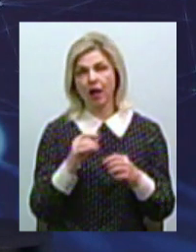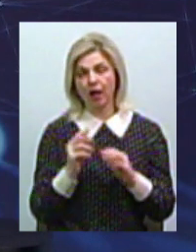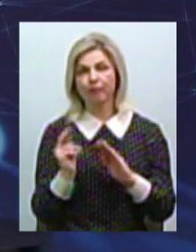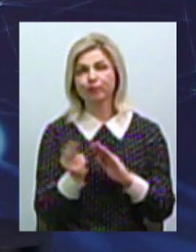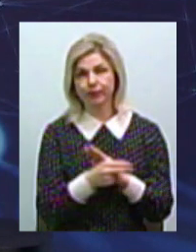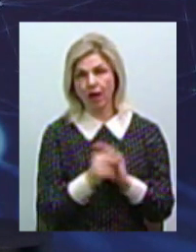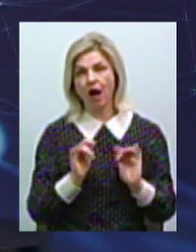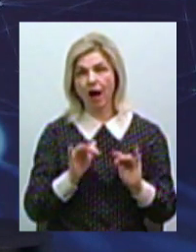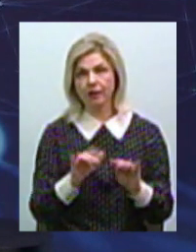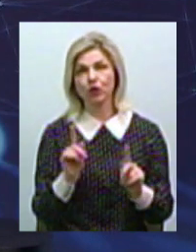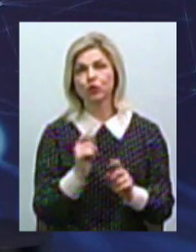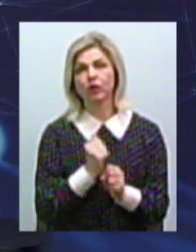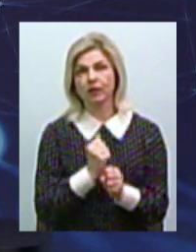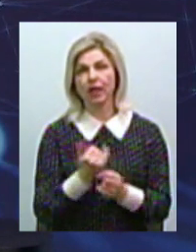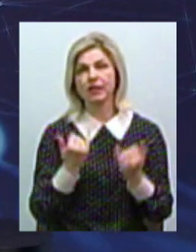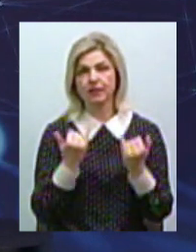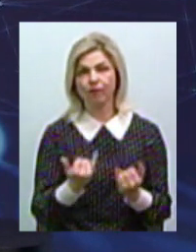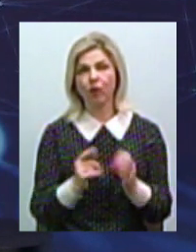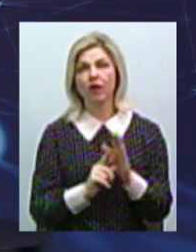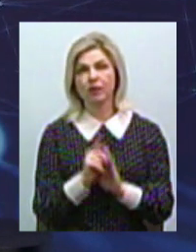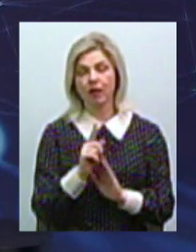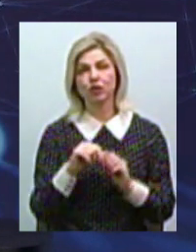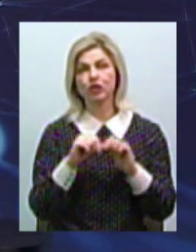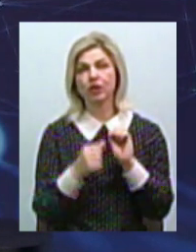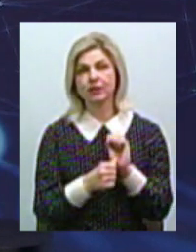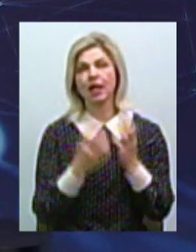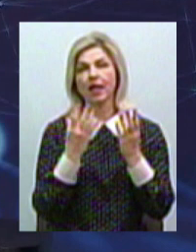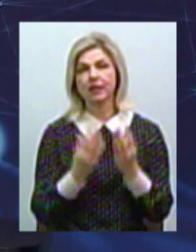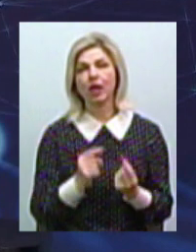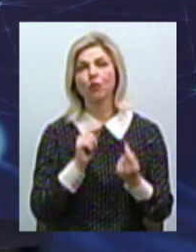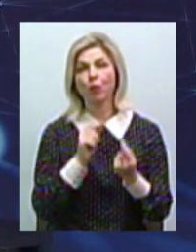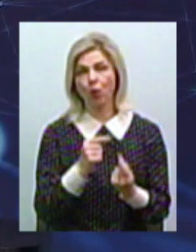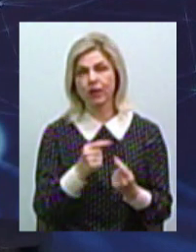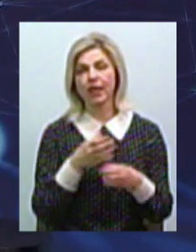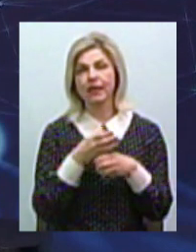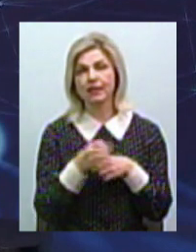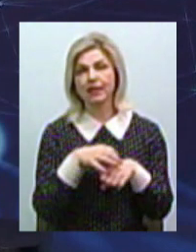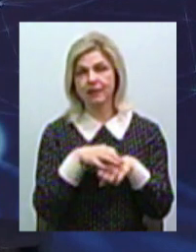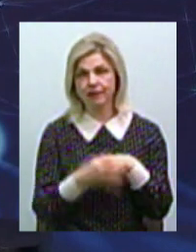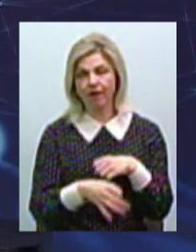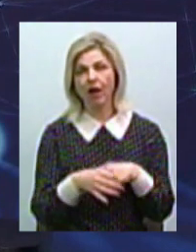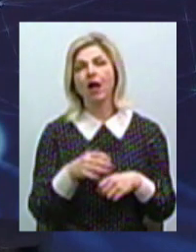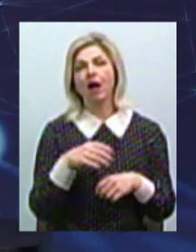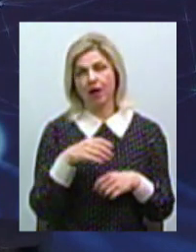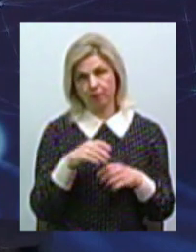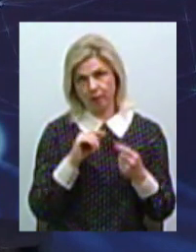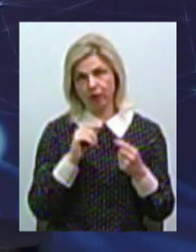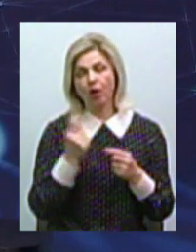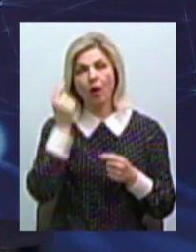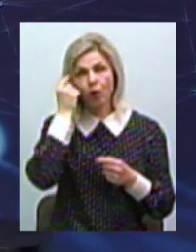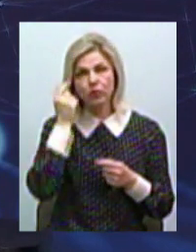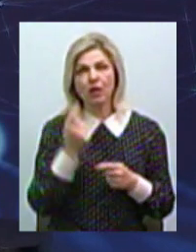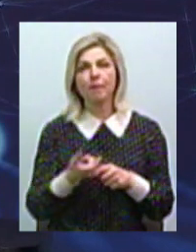які проводили ми сьогодні, розпочали сьогодні 16 днів проти насильства, такі акції дають можливість більше дізнатися